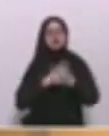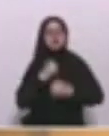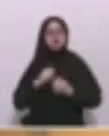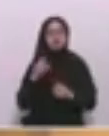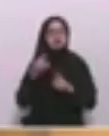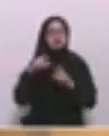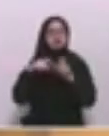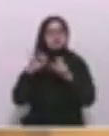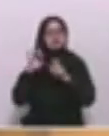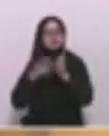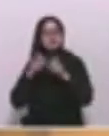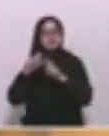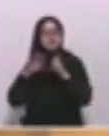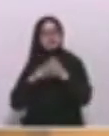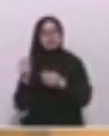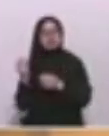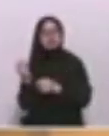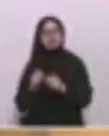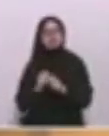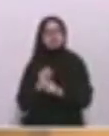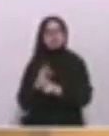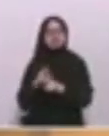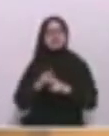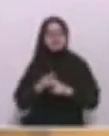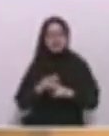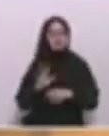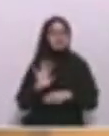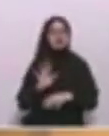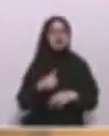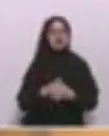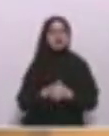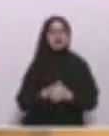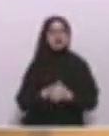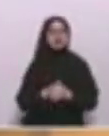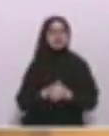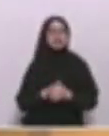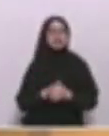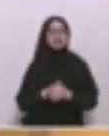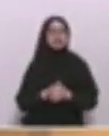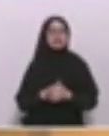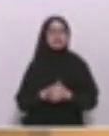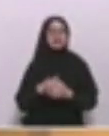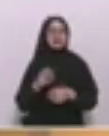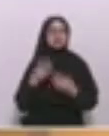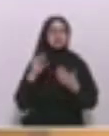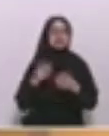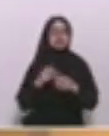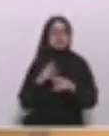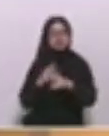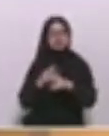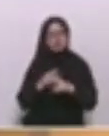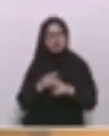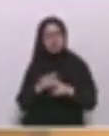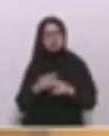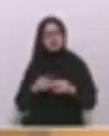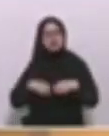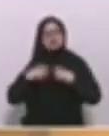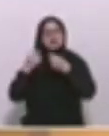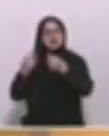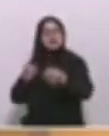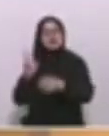pinjam seperti yang terjadi hari ini ada uang di sana dipinjam terus kemudian uangnya dikembalikan lagi ya bukan